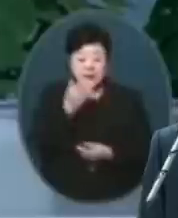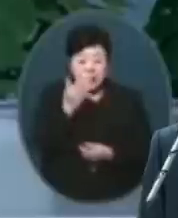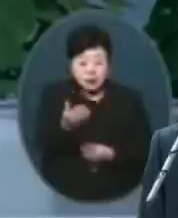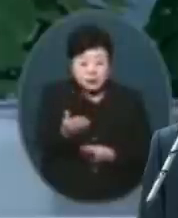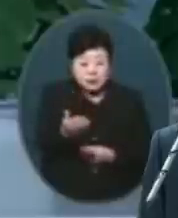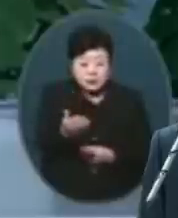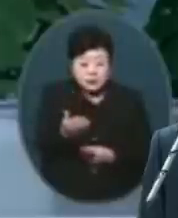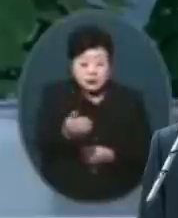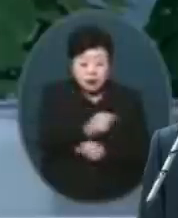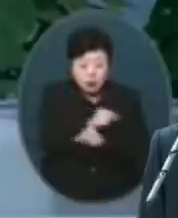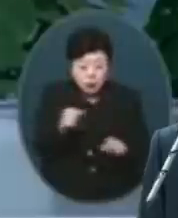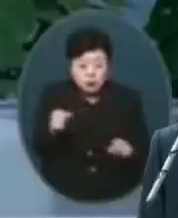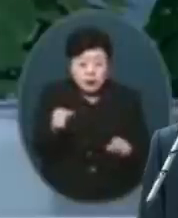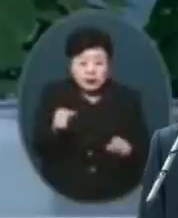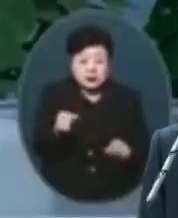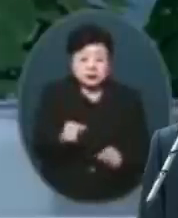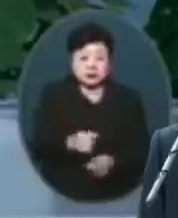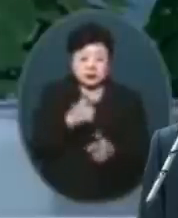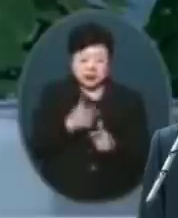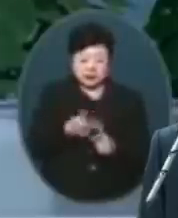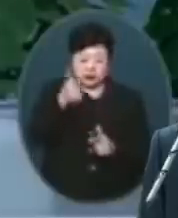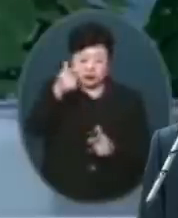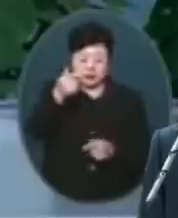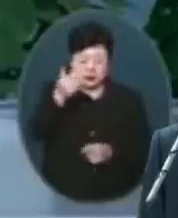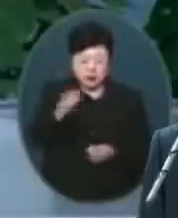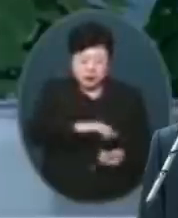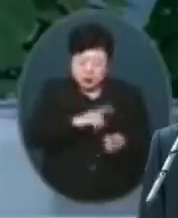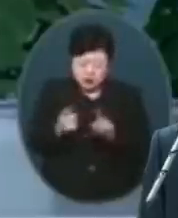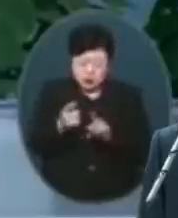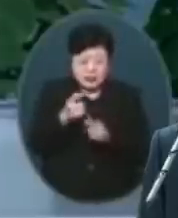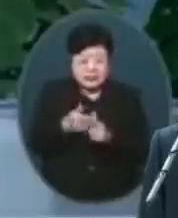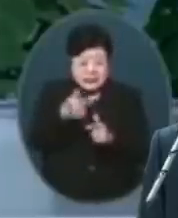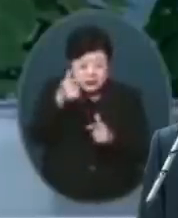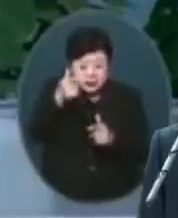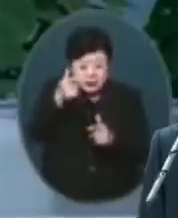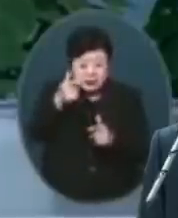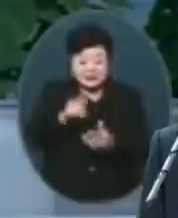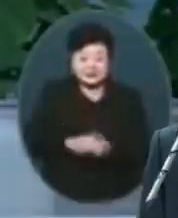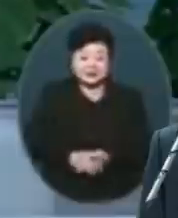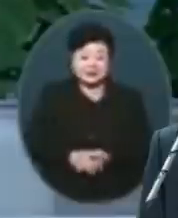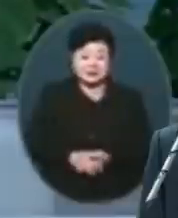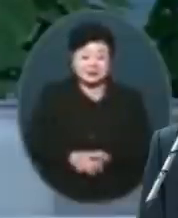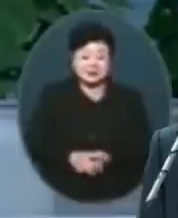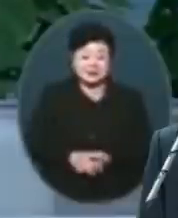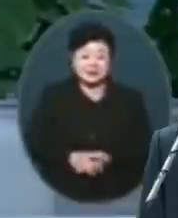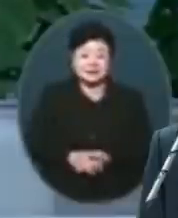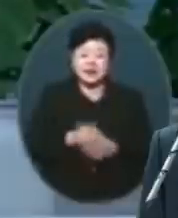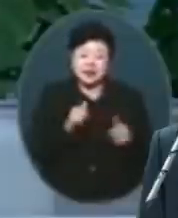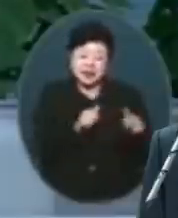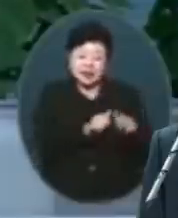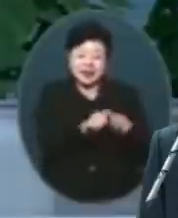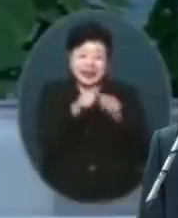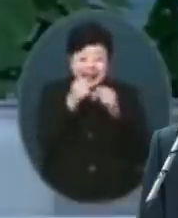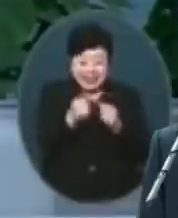여러분을 용서하시는 예수님, 여러분을 치료하시는 예수님이 곁에 계십니다.